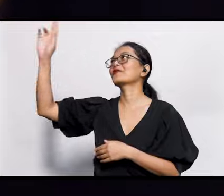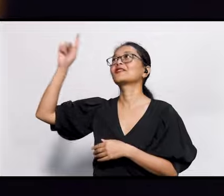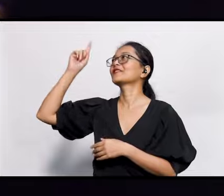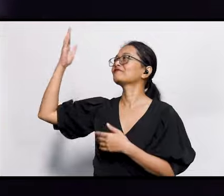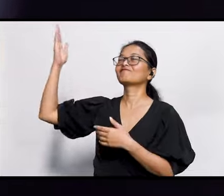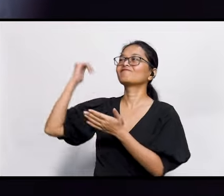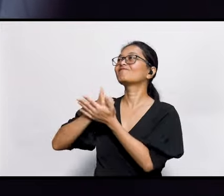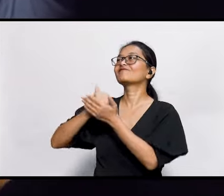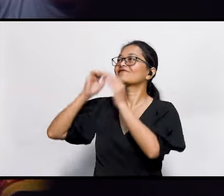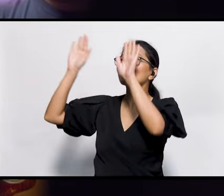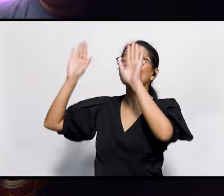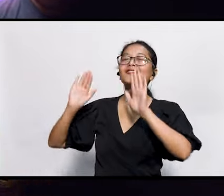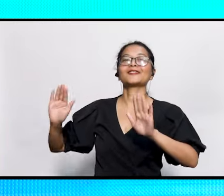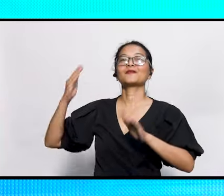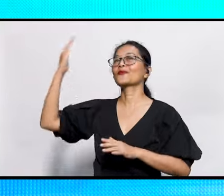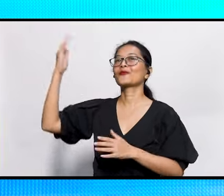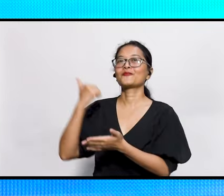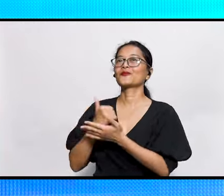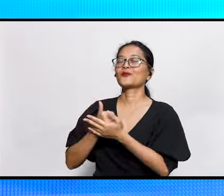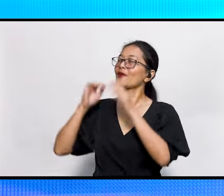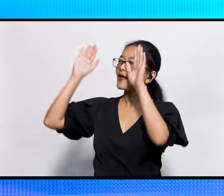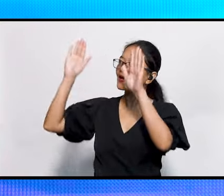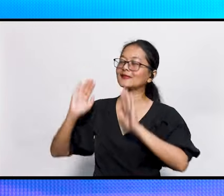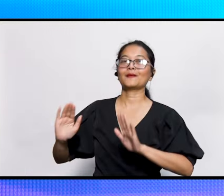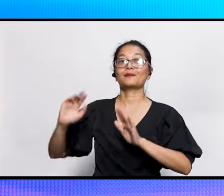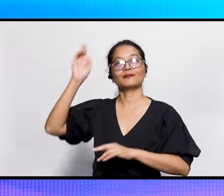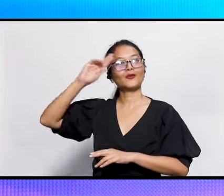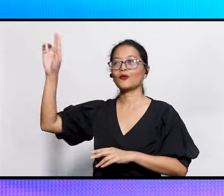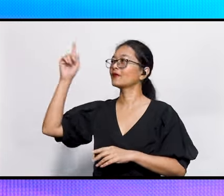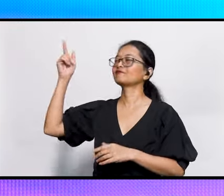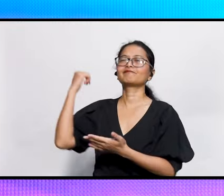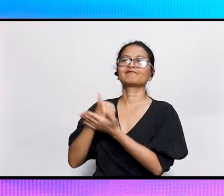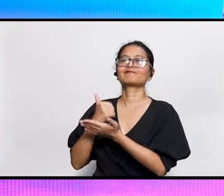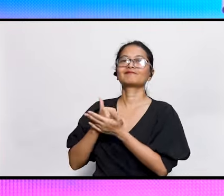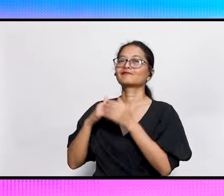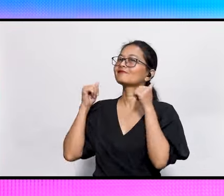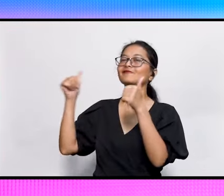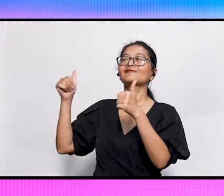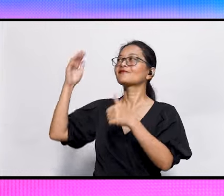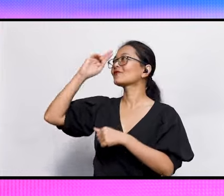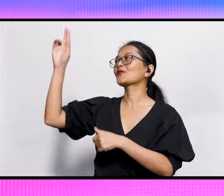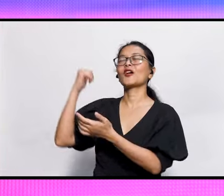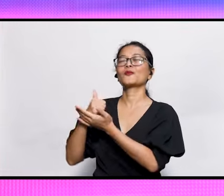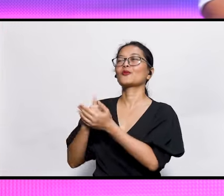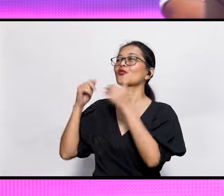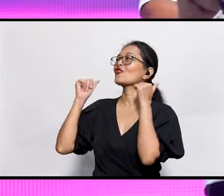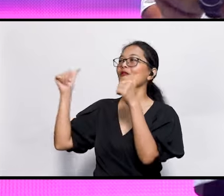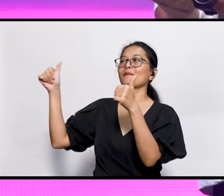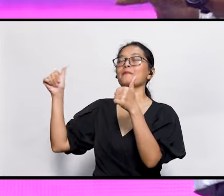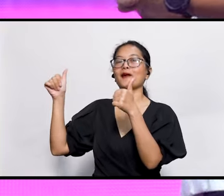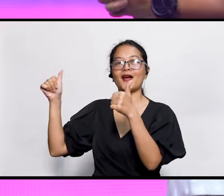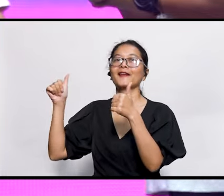ajaib ya Bapa Engkau begitu ajaib Ya Tuhan God is so good God is so good God is so